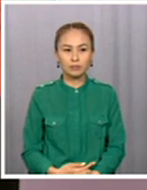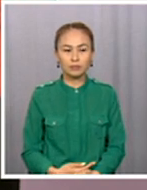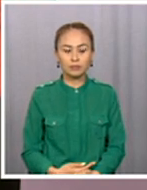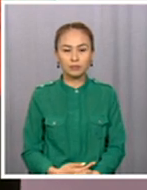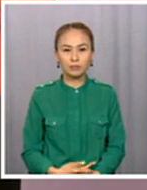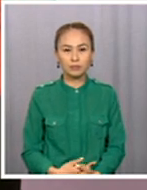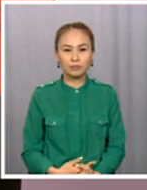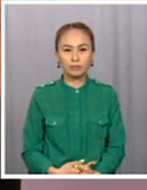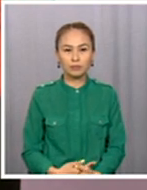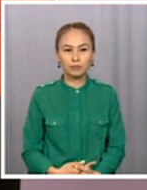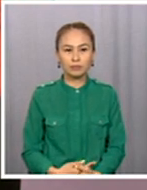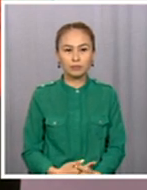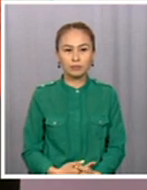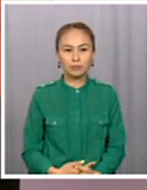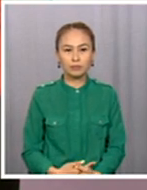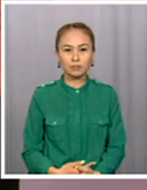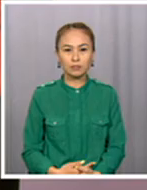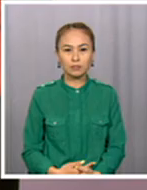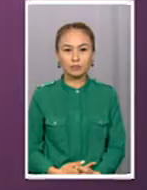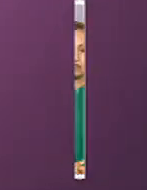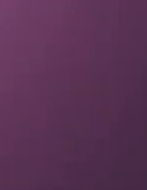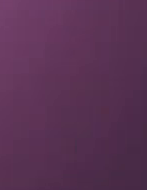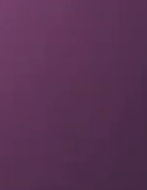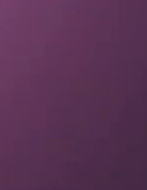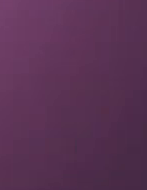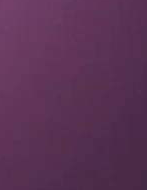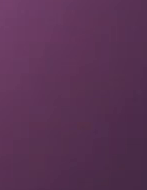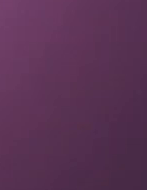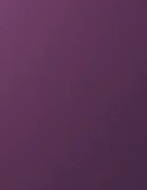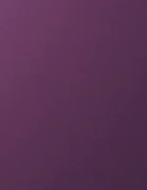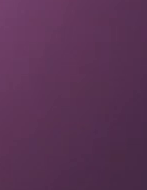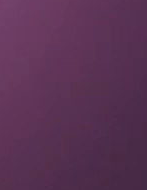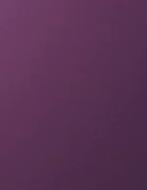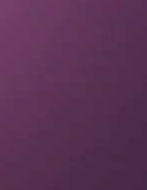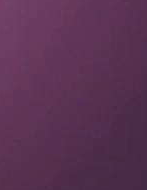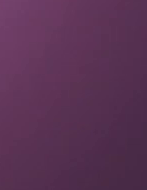Осымен сабағымыз аяқталды. Сау болыңдар.